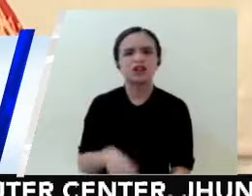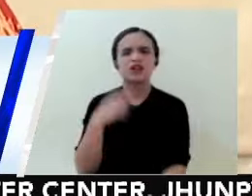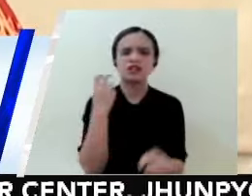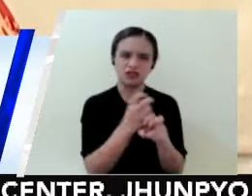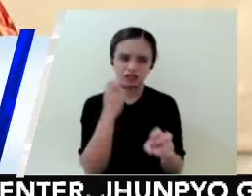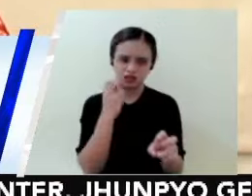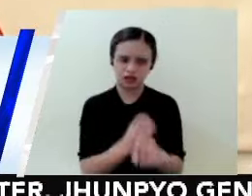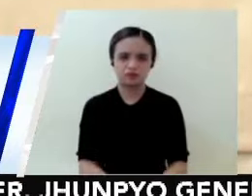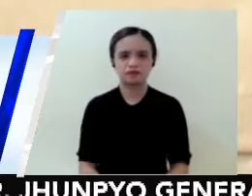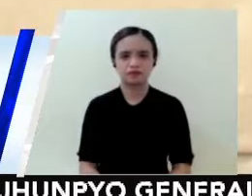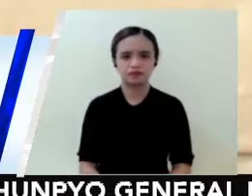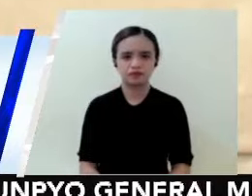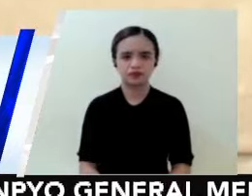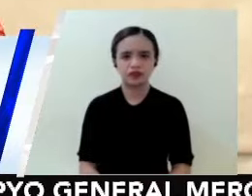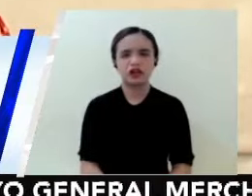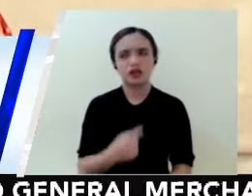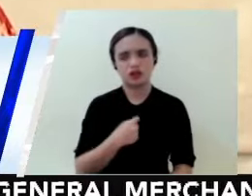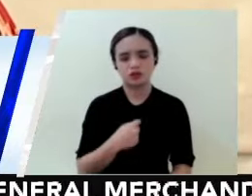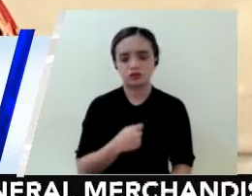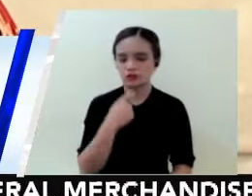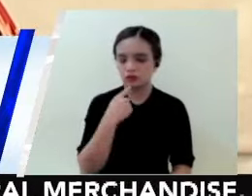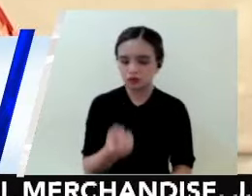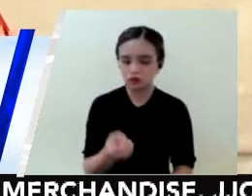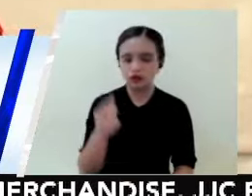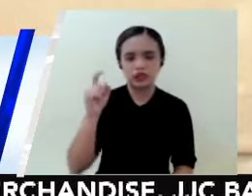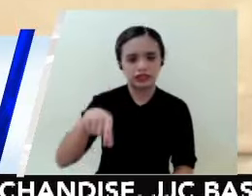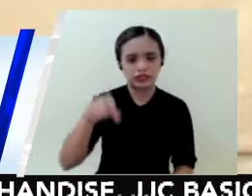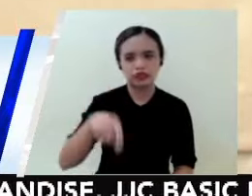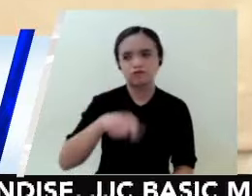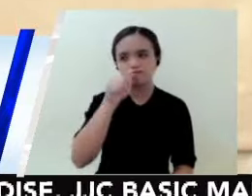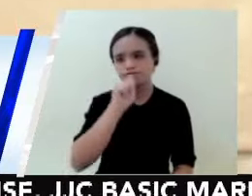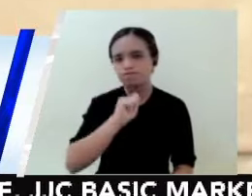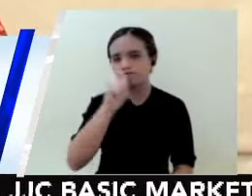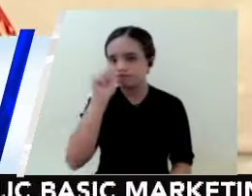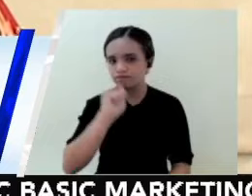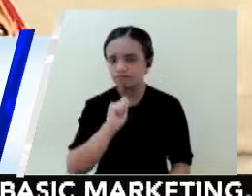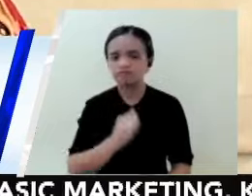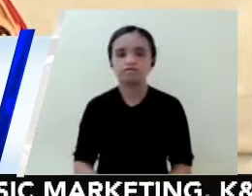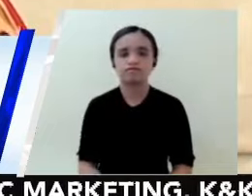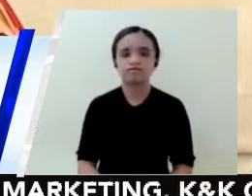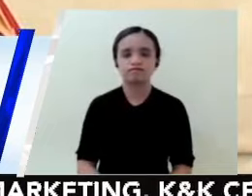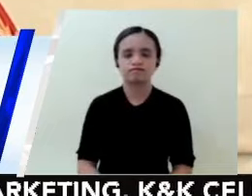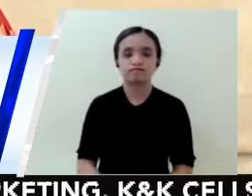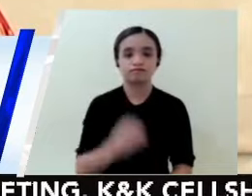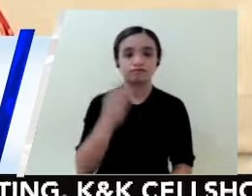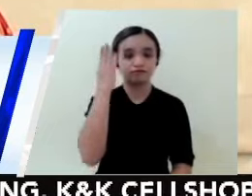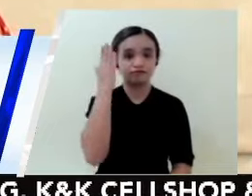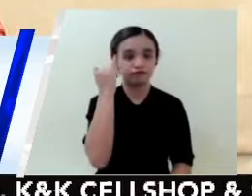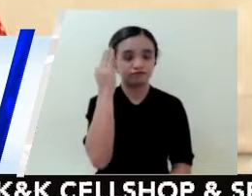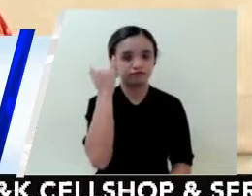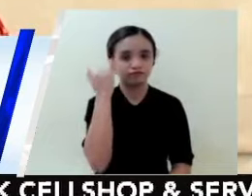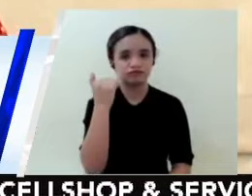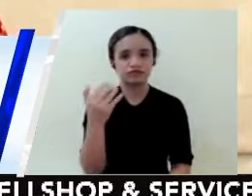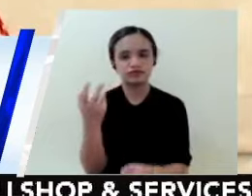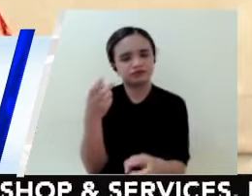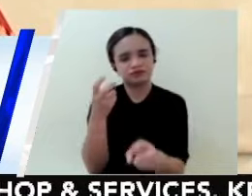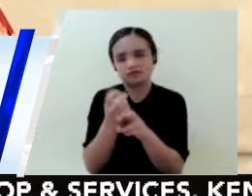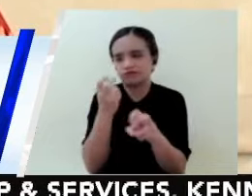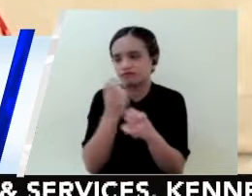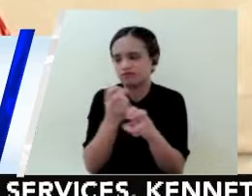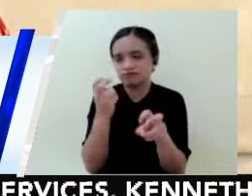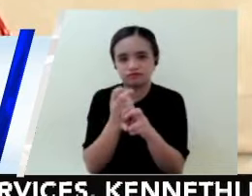nga kailangan tiis-tiis. Kasi mahirap talaga ang taas ng